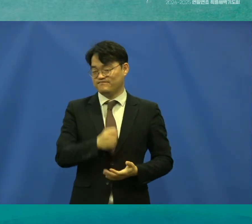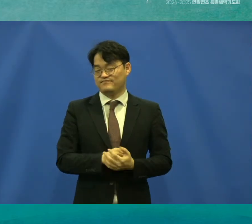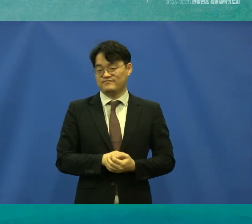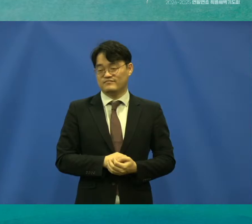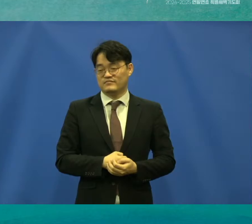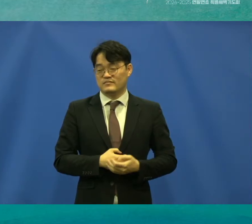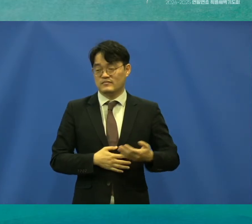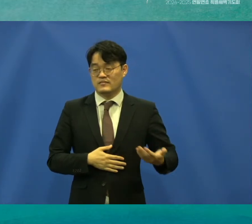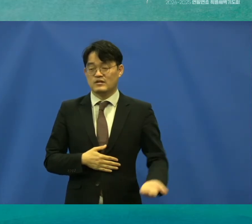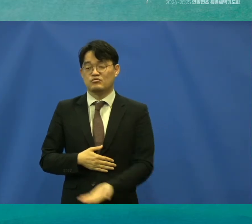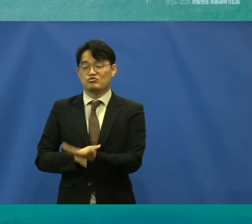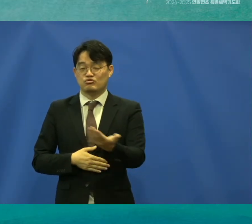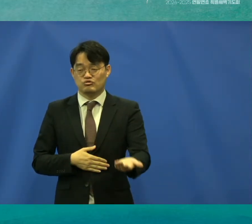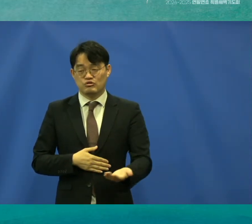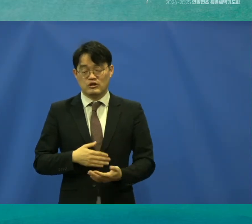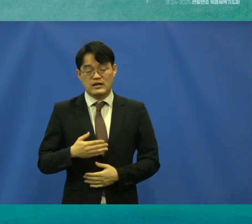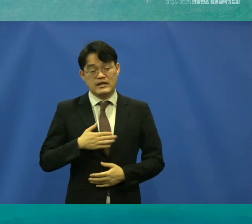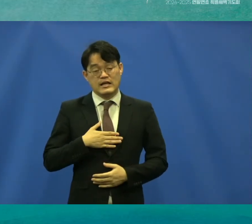나만의 감사로 끝나서는 안 돼요.